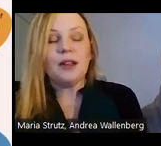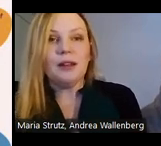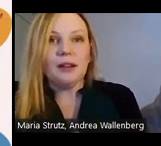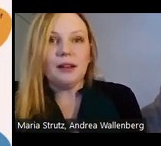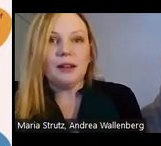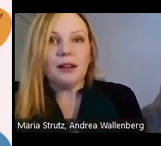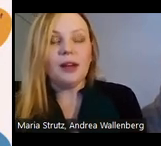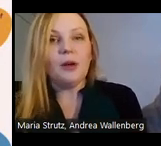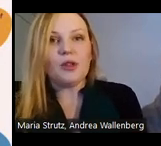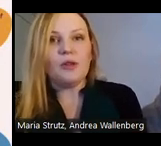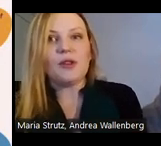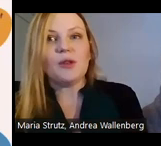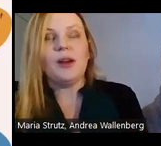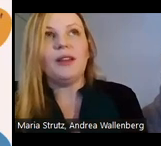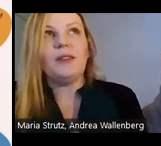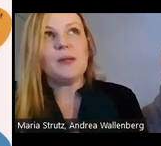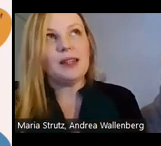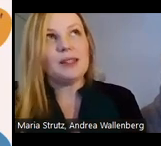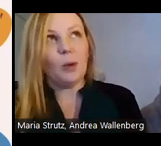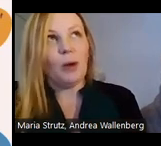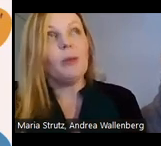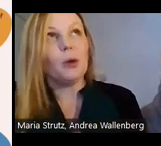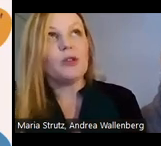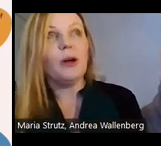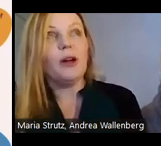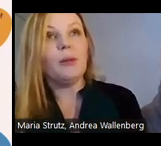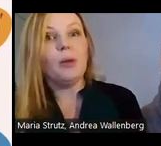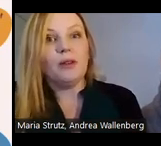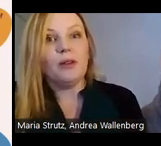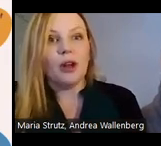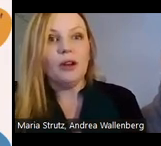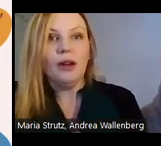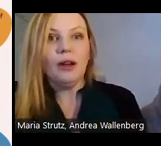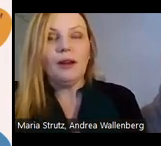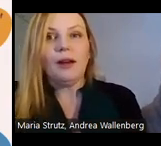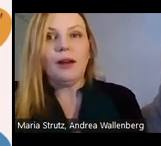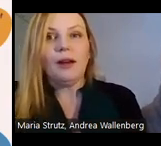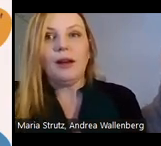Och sen kan det ju också vara så att speciellt små barn men också barn i behov av stöd.